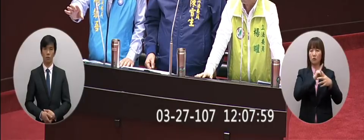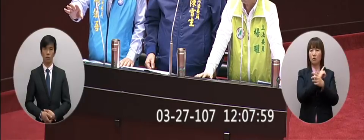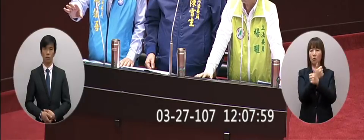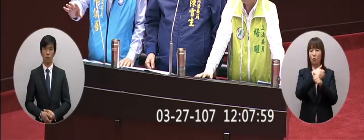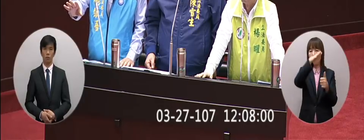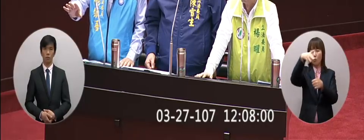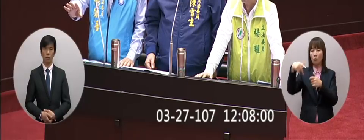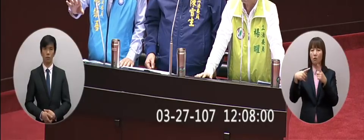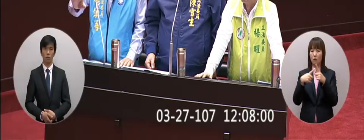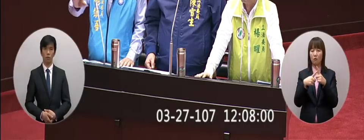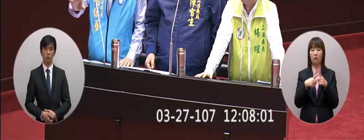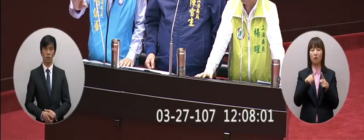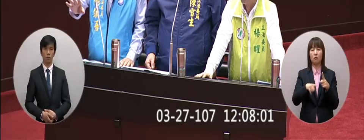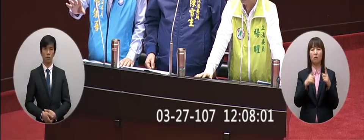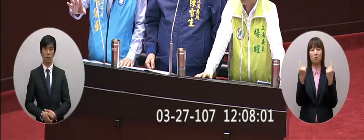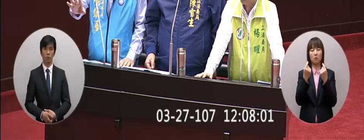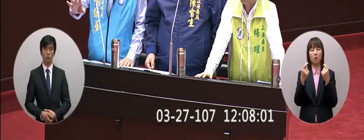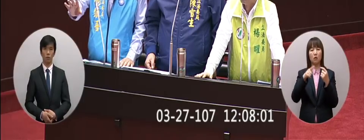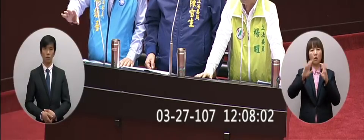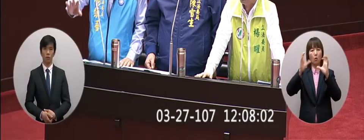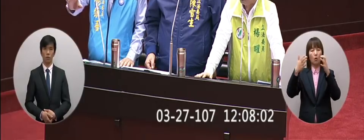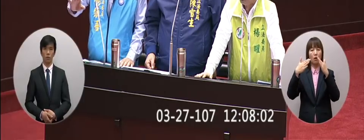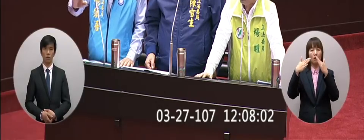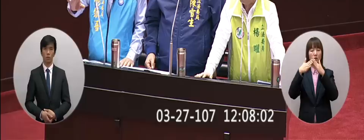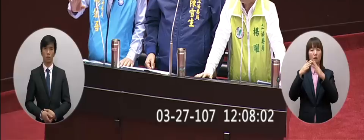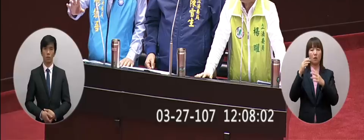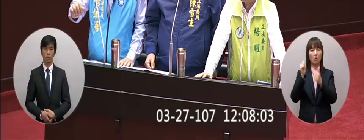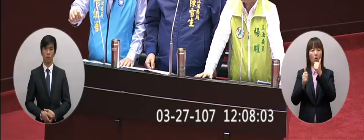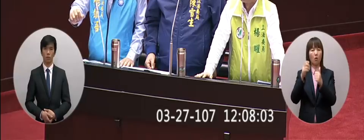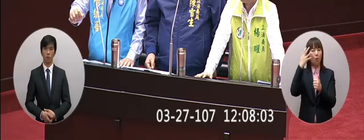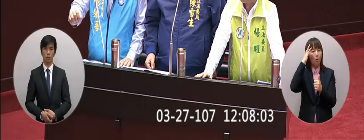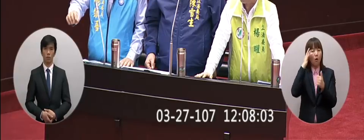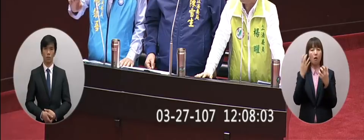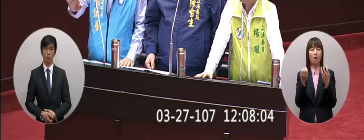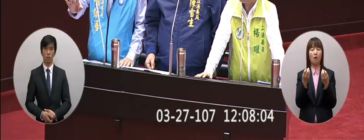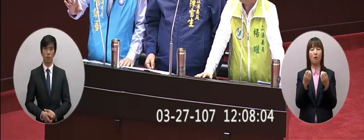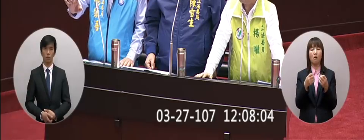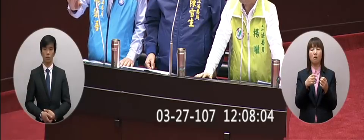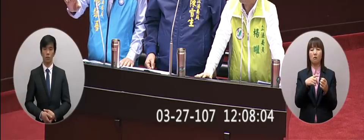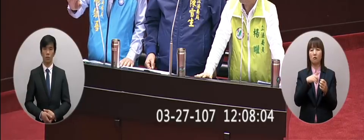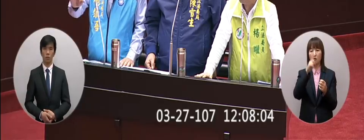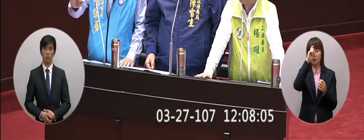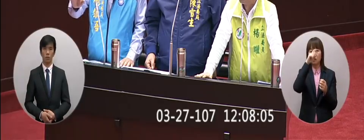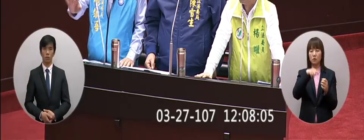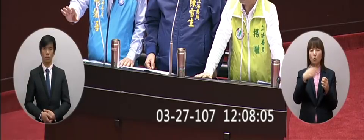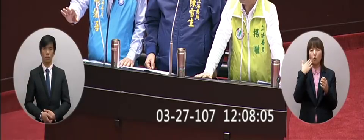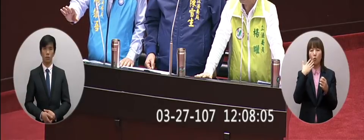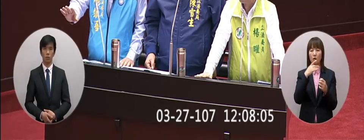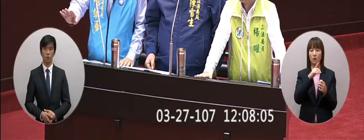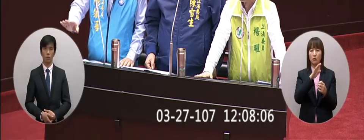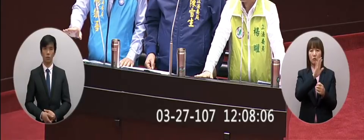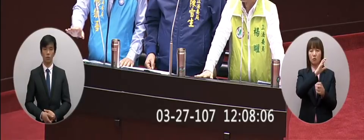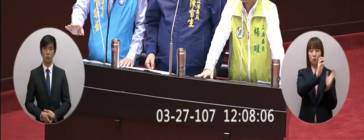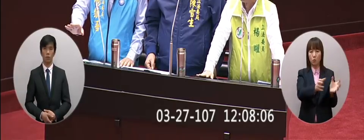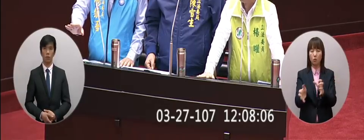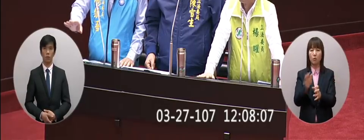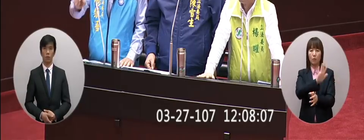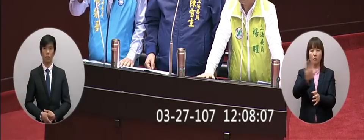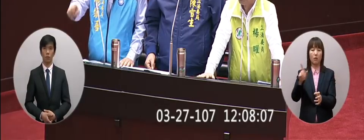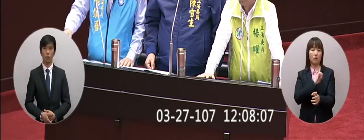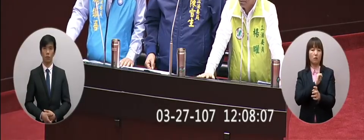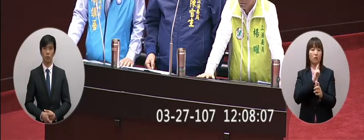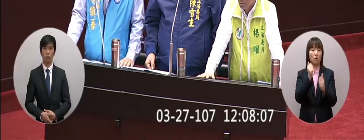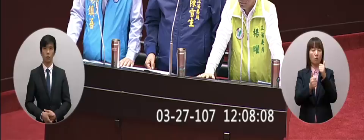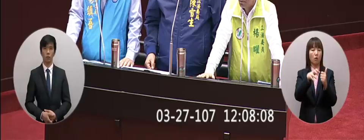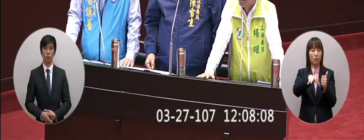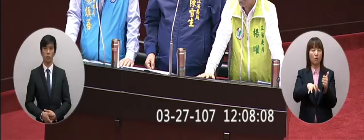它事实上它是没有像国考哦它的复杂程度那么高，所以我想到离岛设考区是我们共同的一个需求。